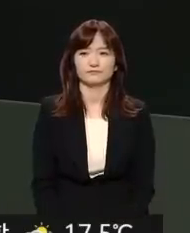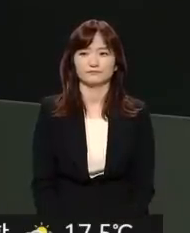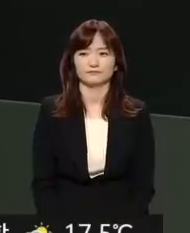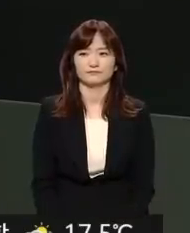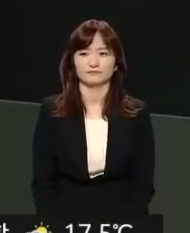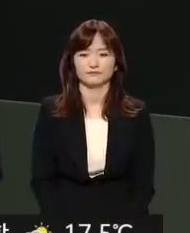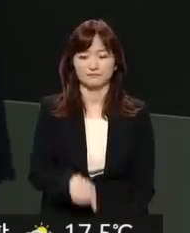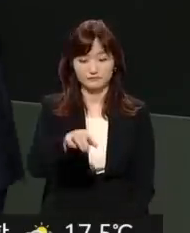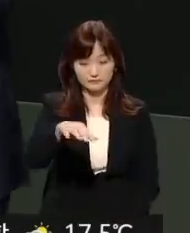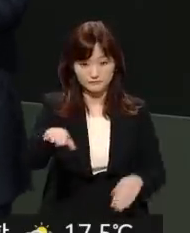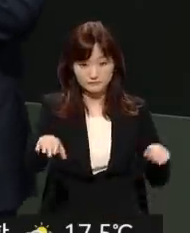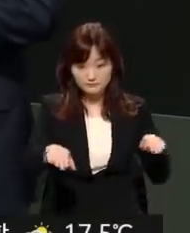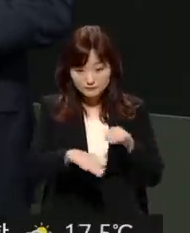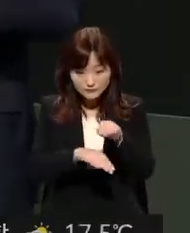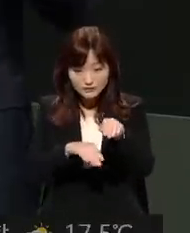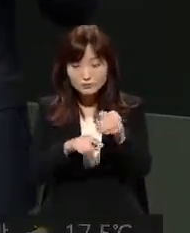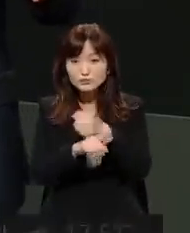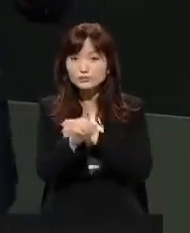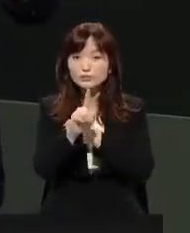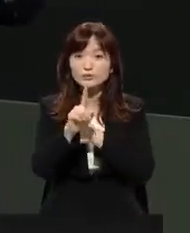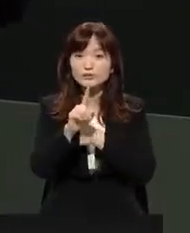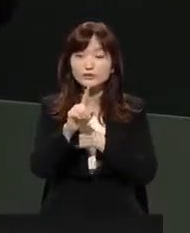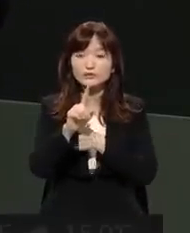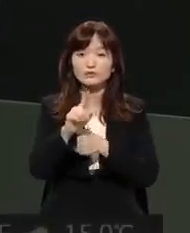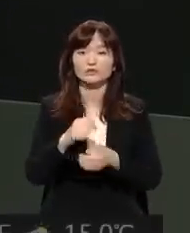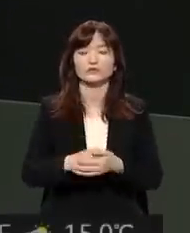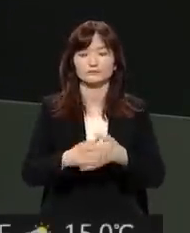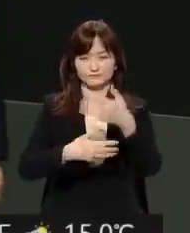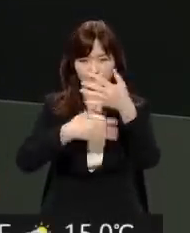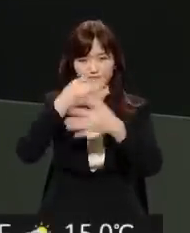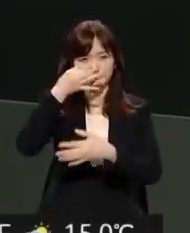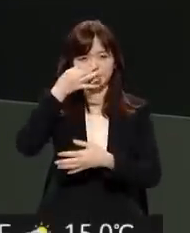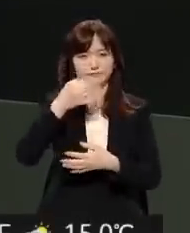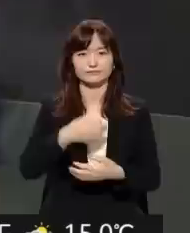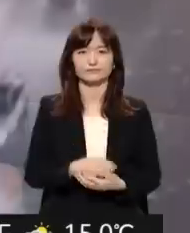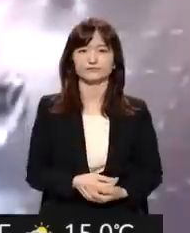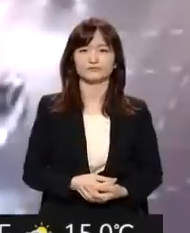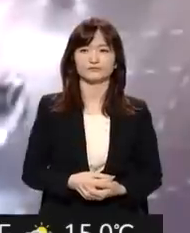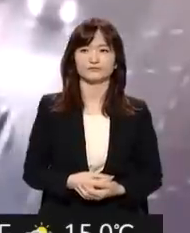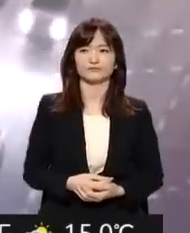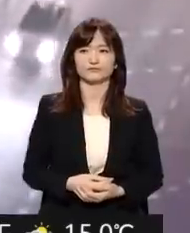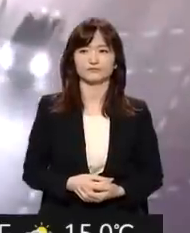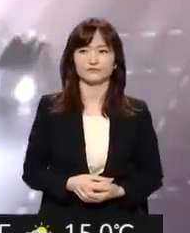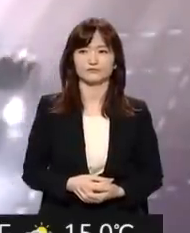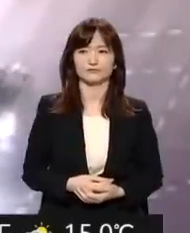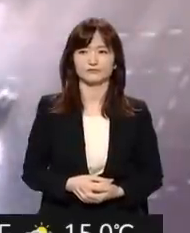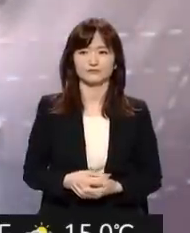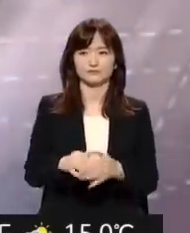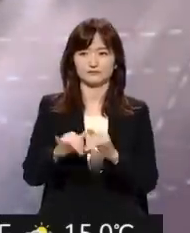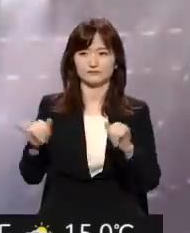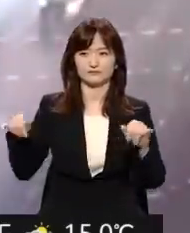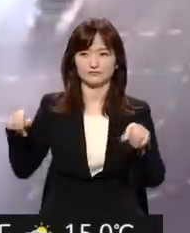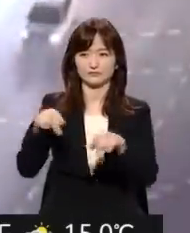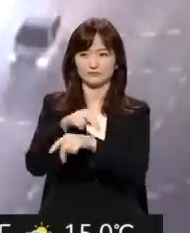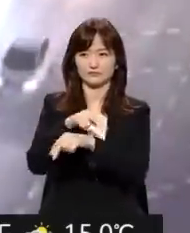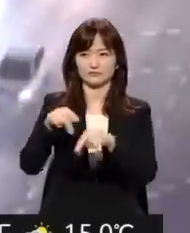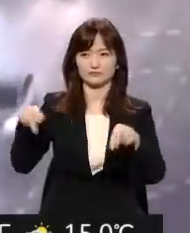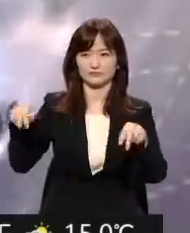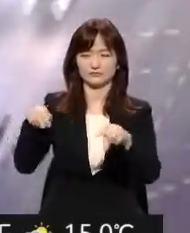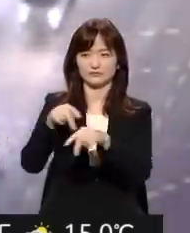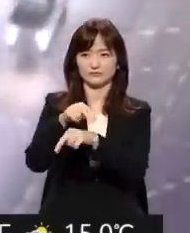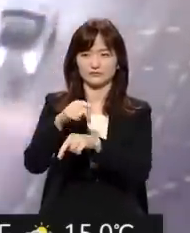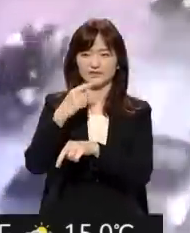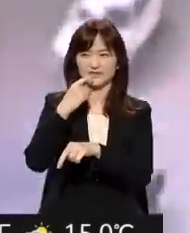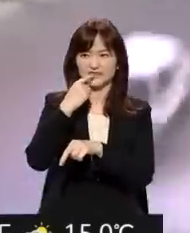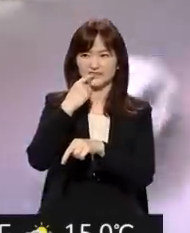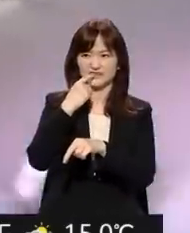차가 거기서 왜 나와입니다. 이게 무슨 얘기일까요? 영상으로 만나보시죠. 자, 인도 주행하고 있는 저 흰색 차